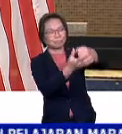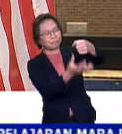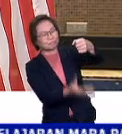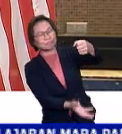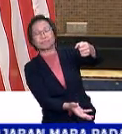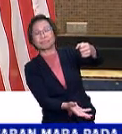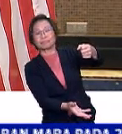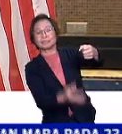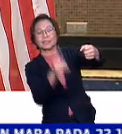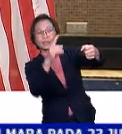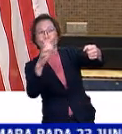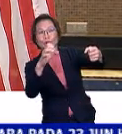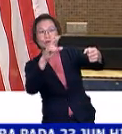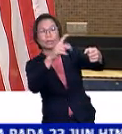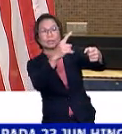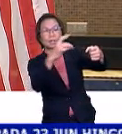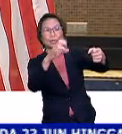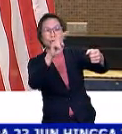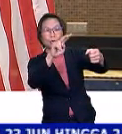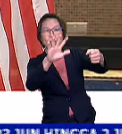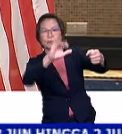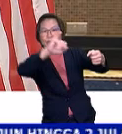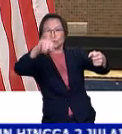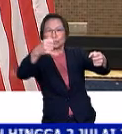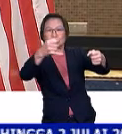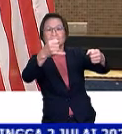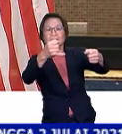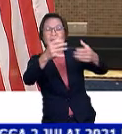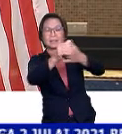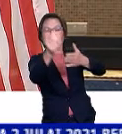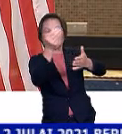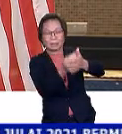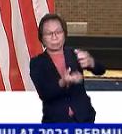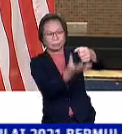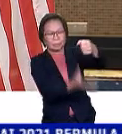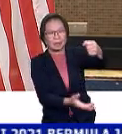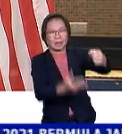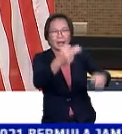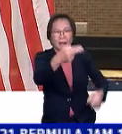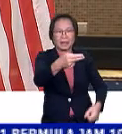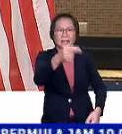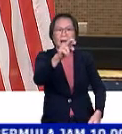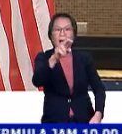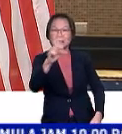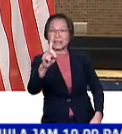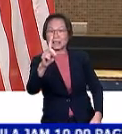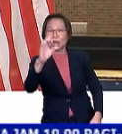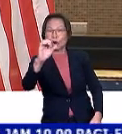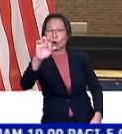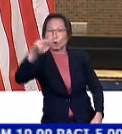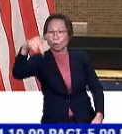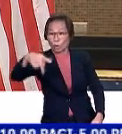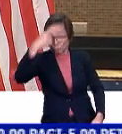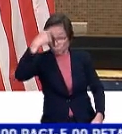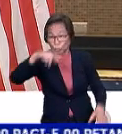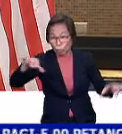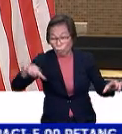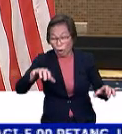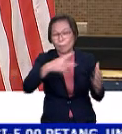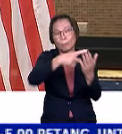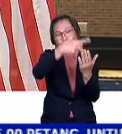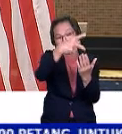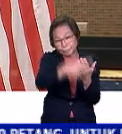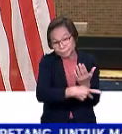kan 125000000 Ringgit melalui eshaardhie cop untuk melaksanakan